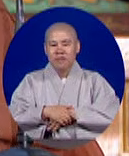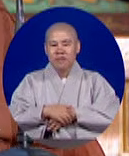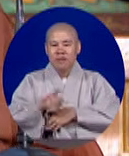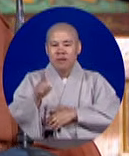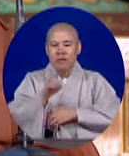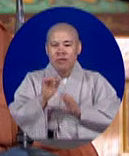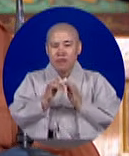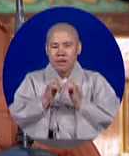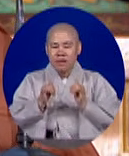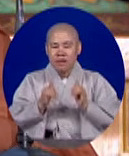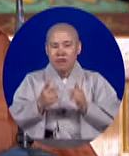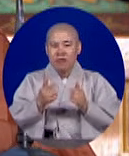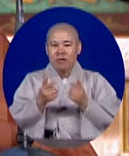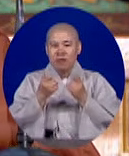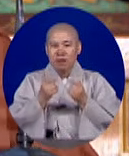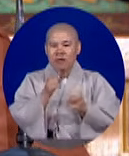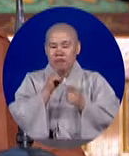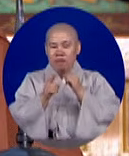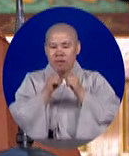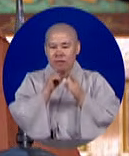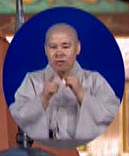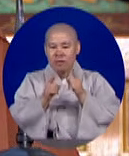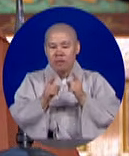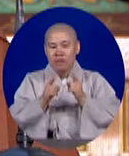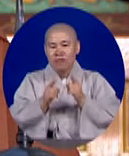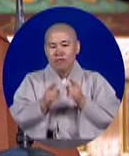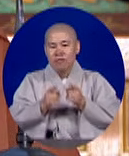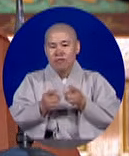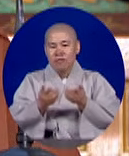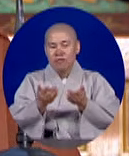어떤 분이 그런 말씀을 하시더라고요. 우리가